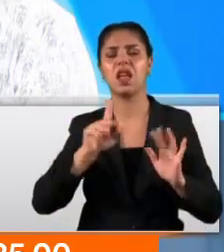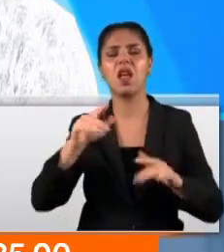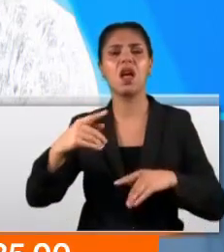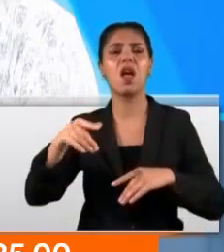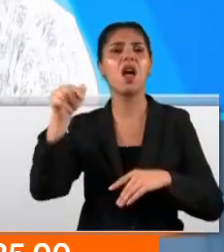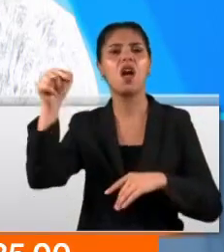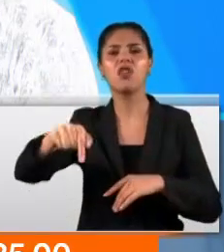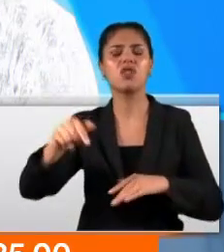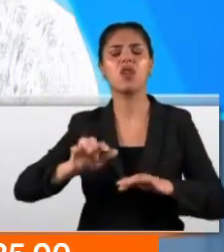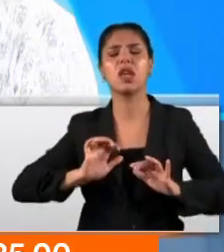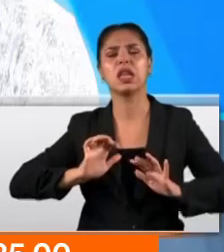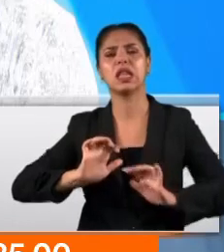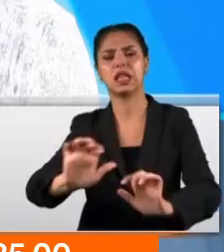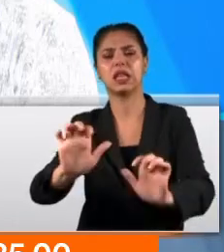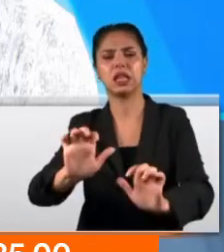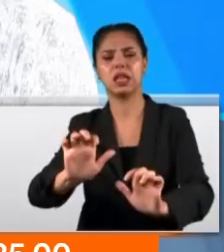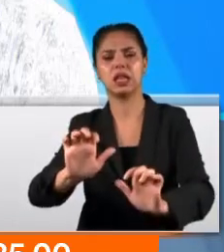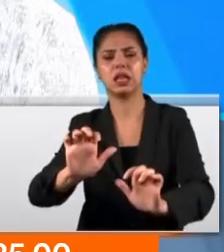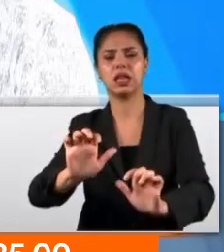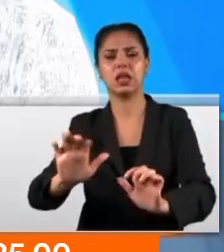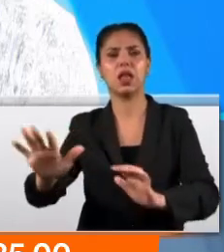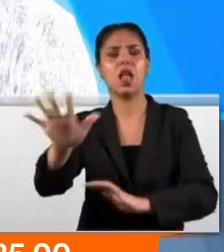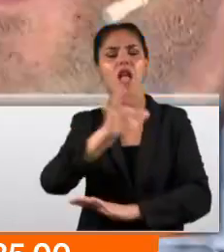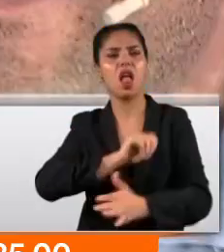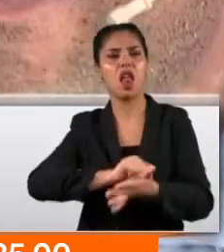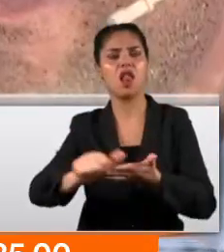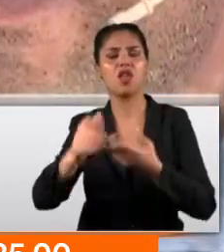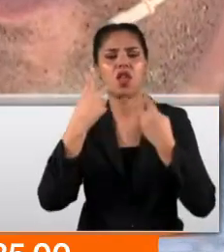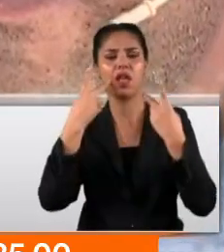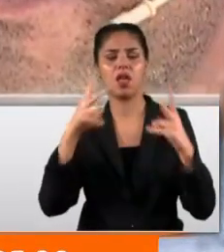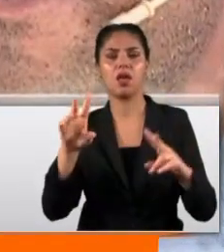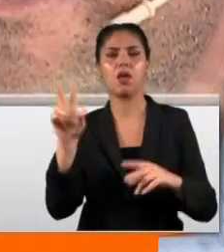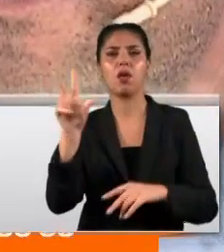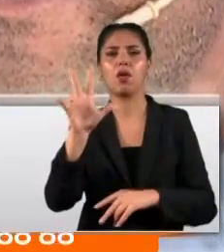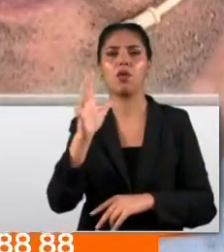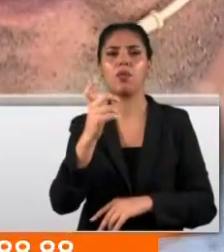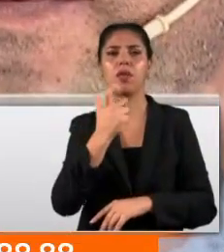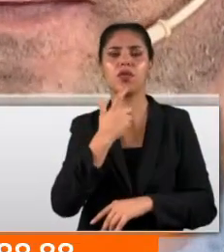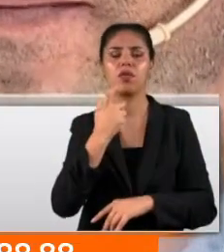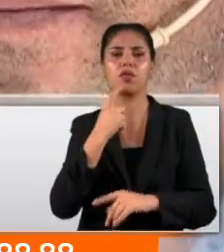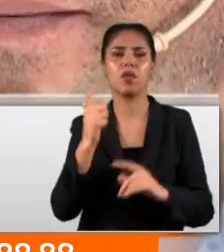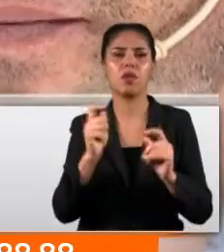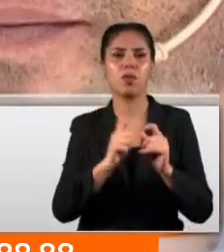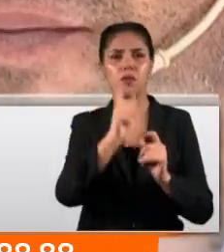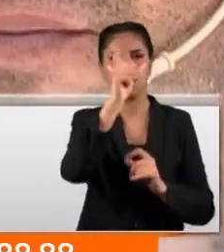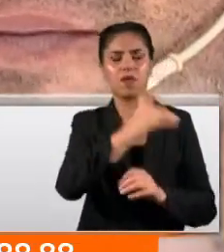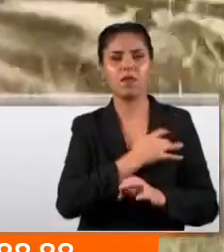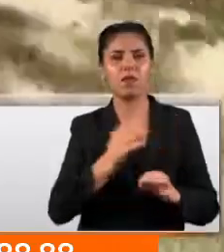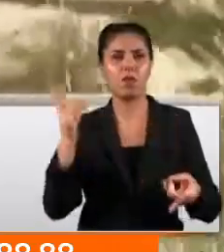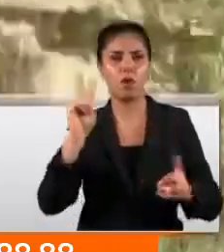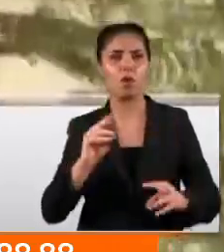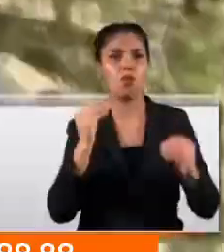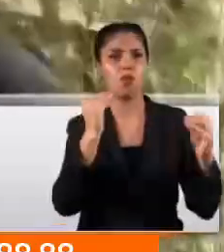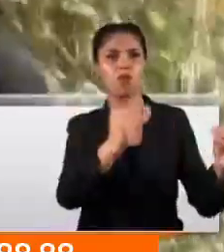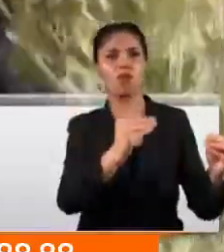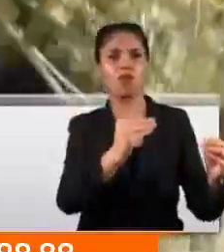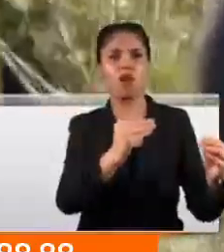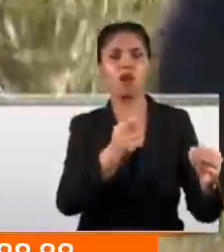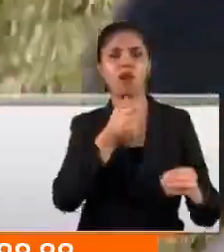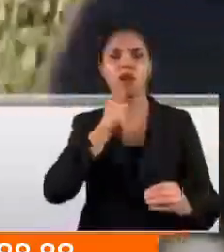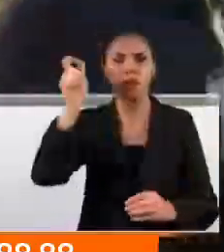atmış. İşte her şeyi itiraf etti. 35 yaşındaki Bedriye Kılıç'ı acımasızca katleden o